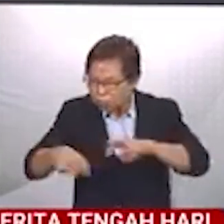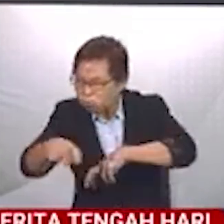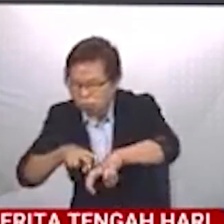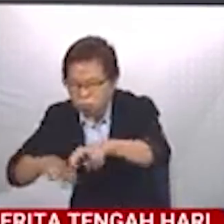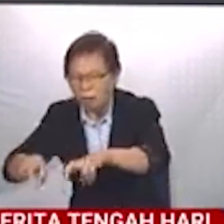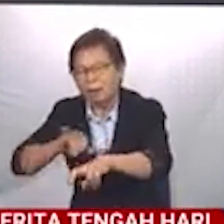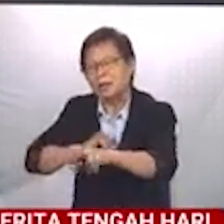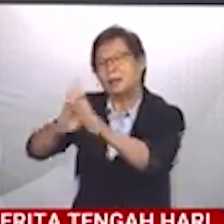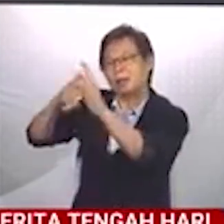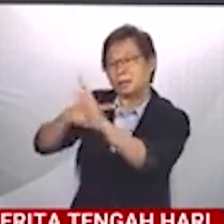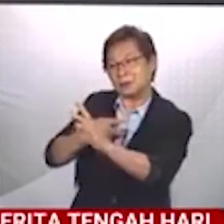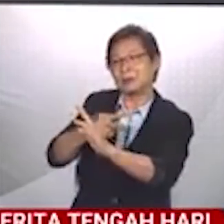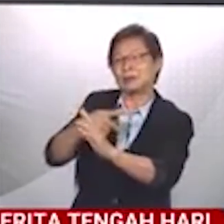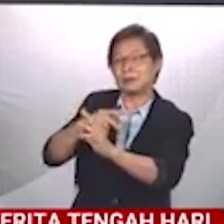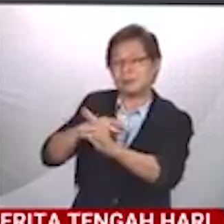akan dapat